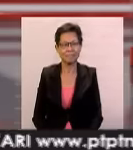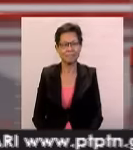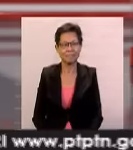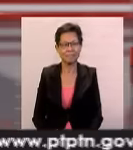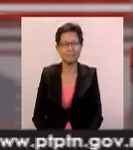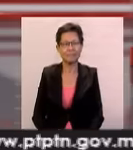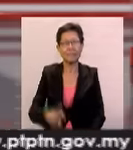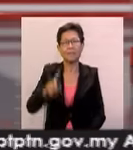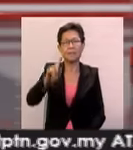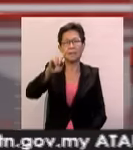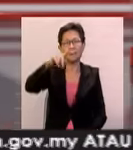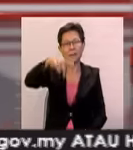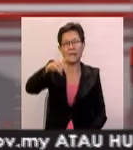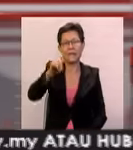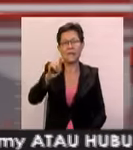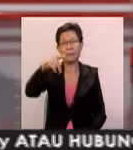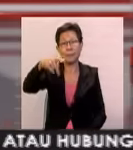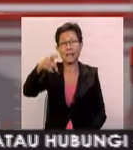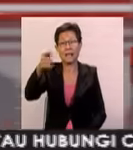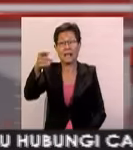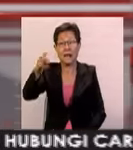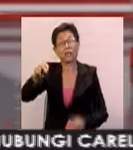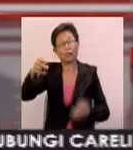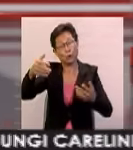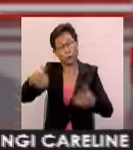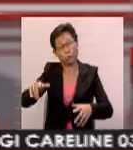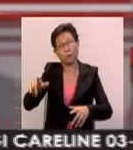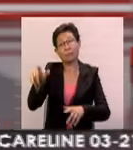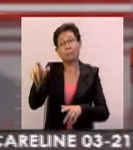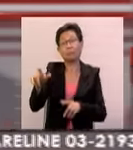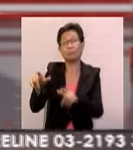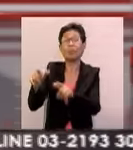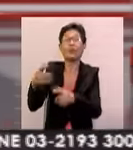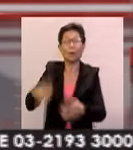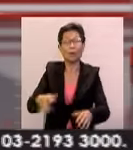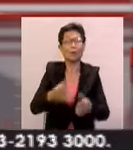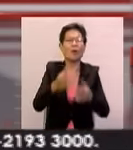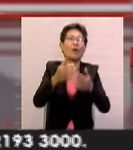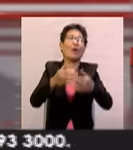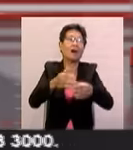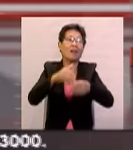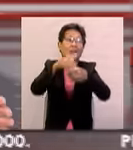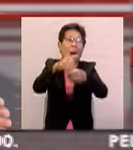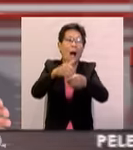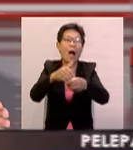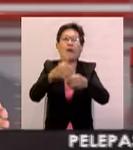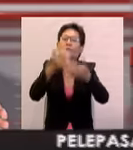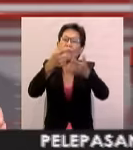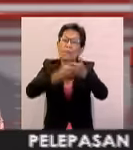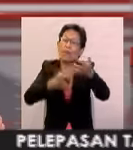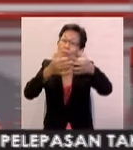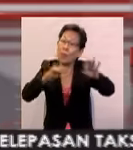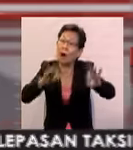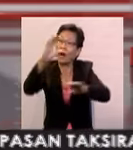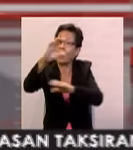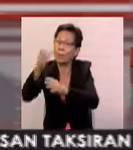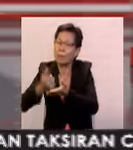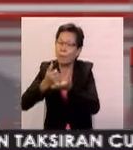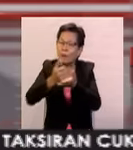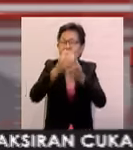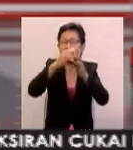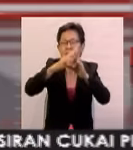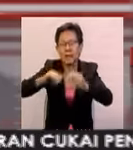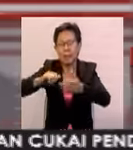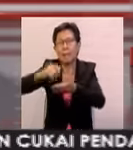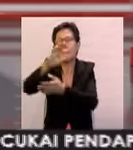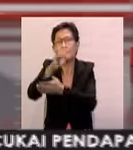Perbadanan Tabung Pendidikan Tinggi Nasional PTPTN telah melaksanakan insentif pelepasan cukai kepada mana-mana syarikat yang membantu